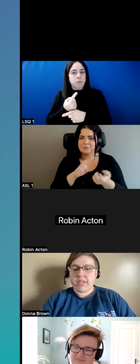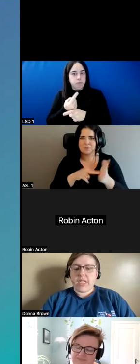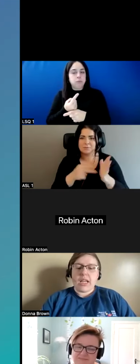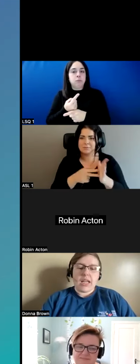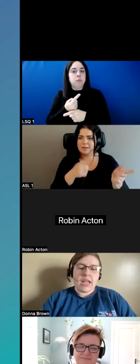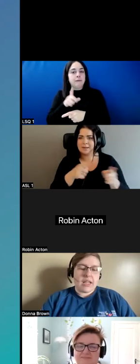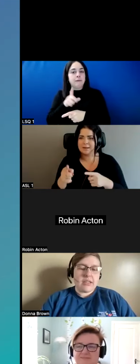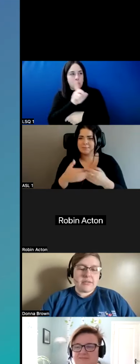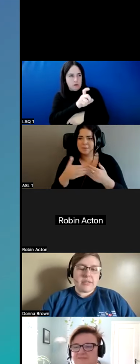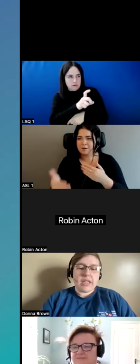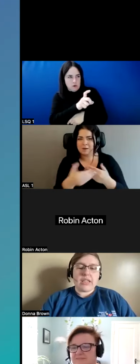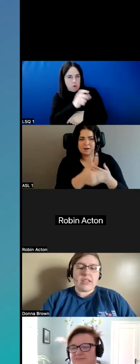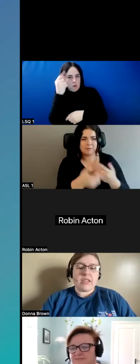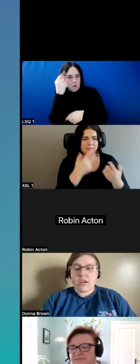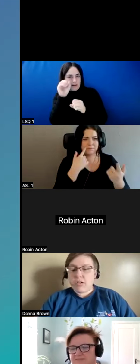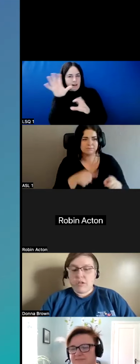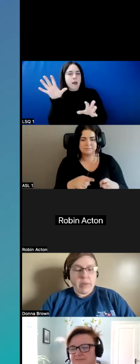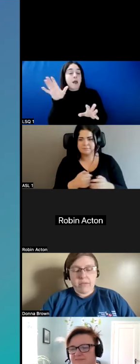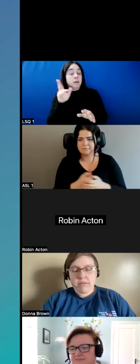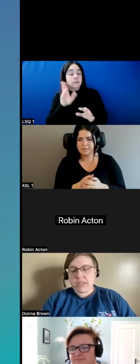on doit comprendre ce qui se passe.